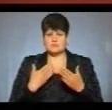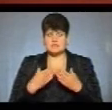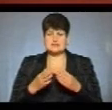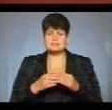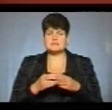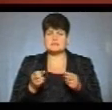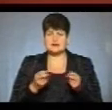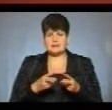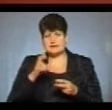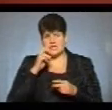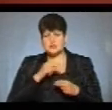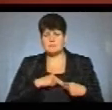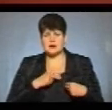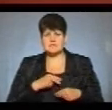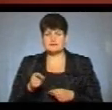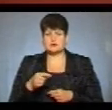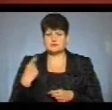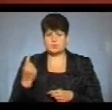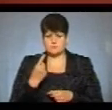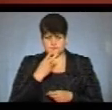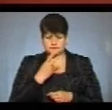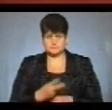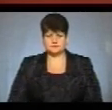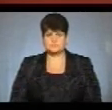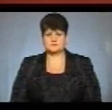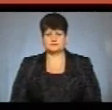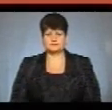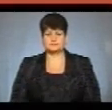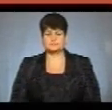фахівцями Держпраці у Тернопільській області. Давайте послухаємо їх.